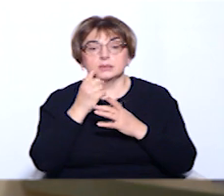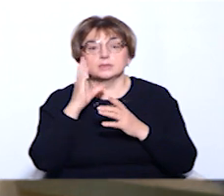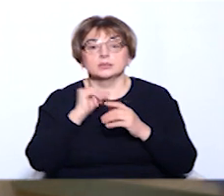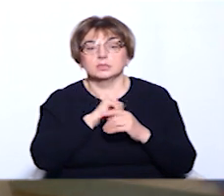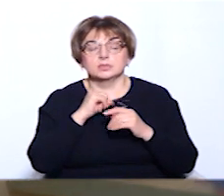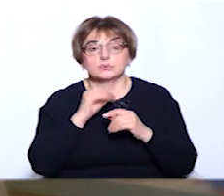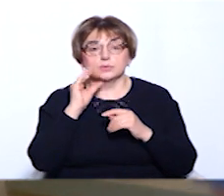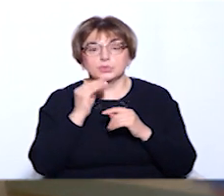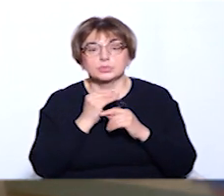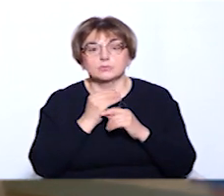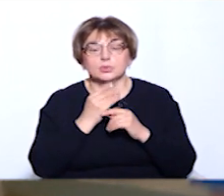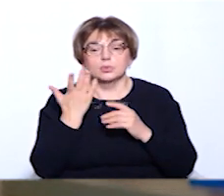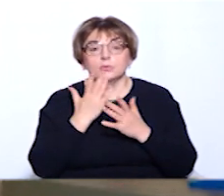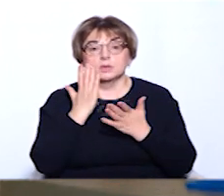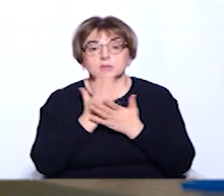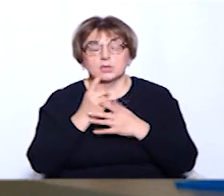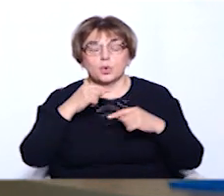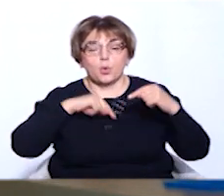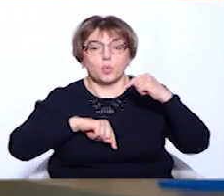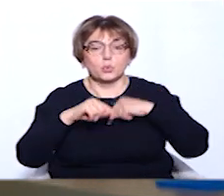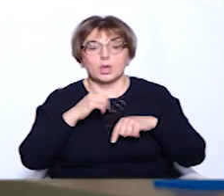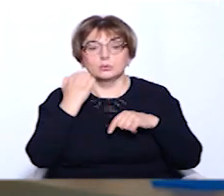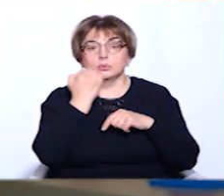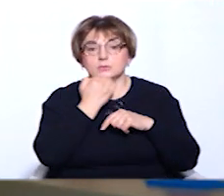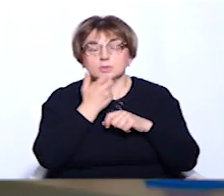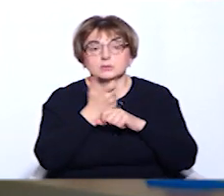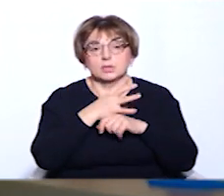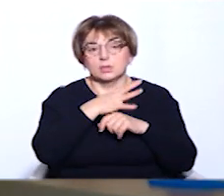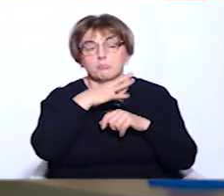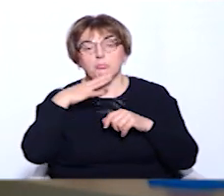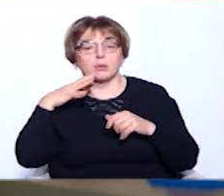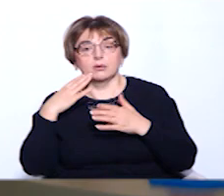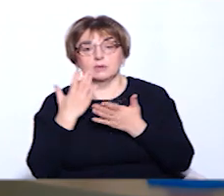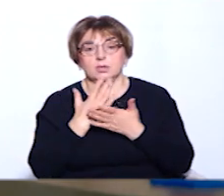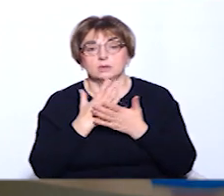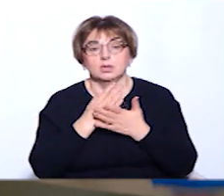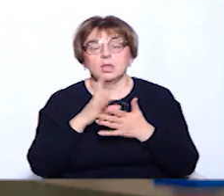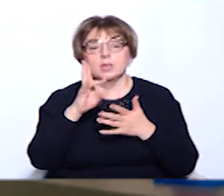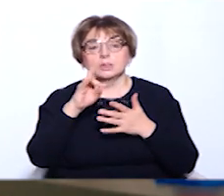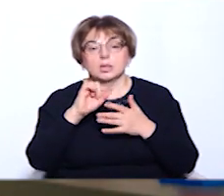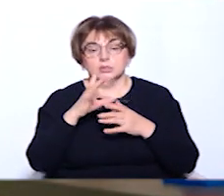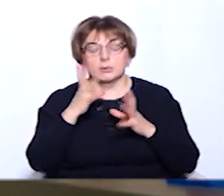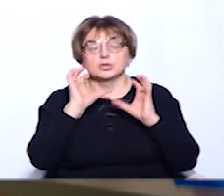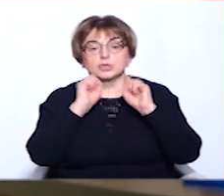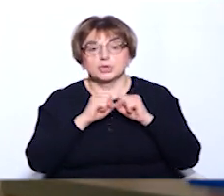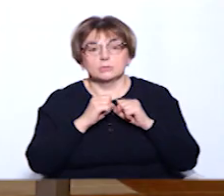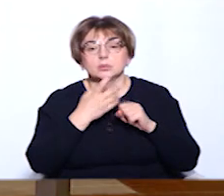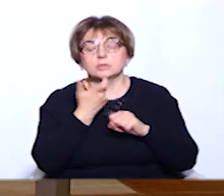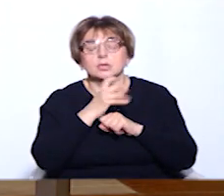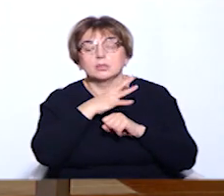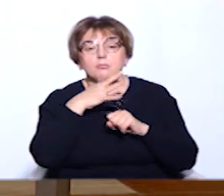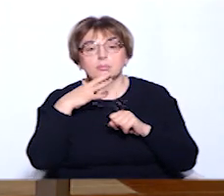რაც განაპირობებს ორგანული ნივთიერებების ასეთ უსაზღვრო რაოდენობას. ნახშირბადის ატომებს შეუძლიათ